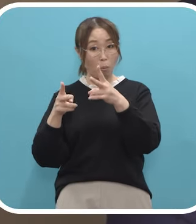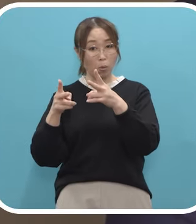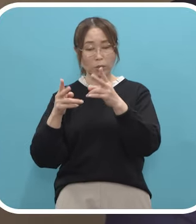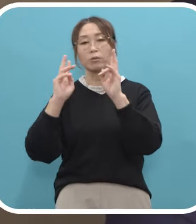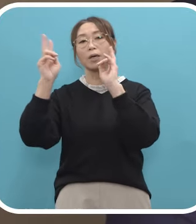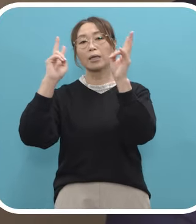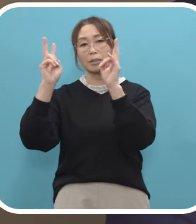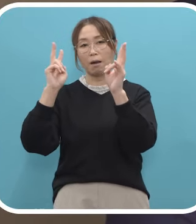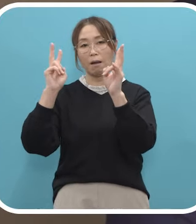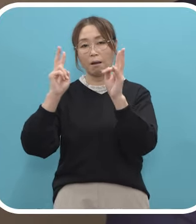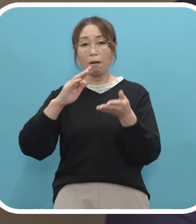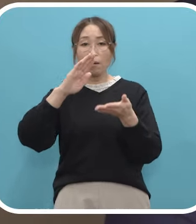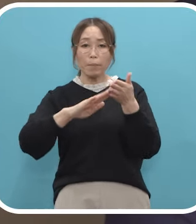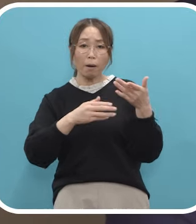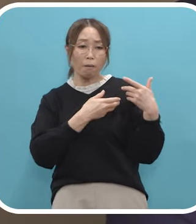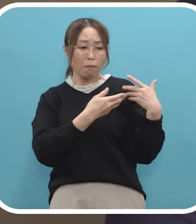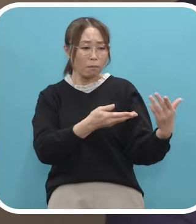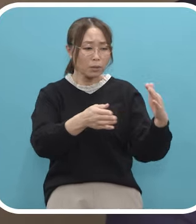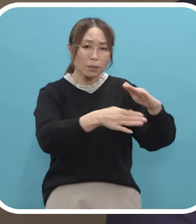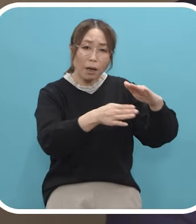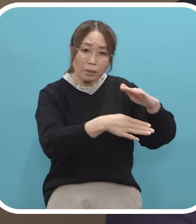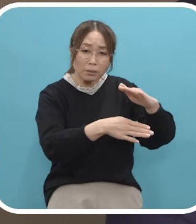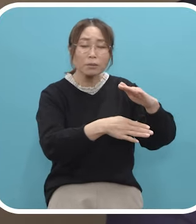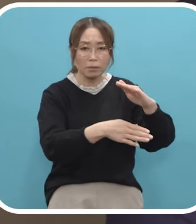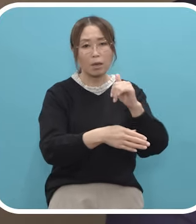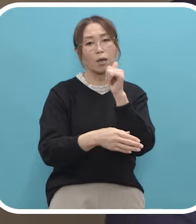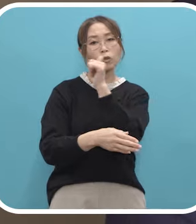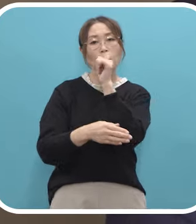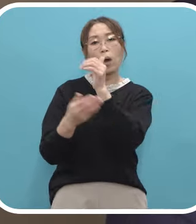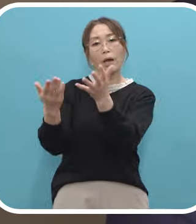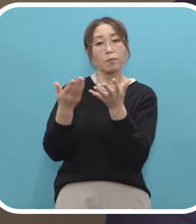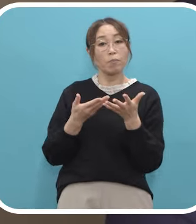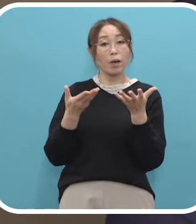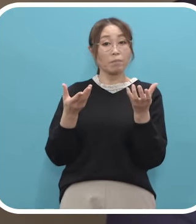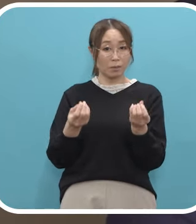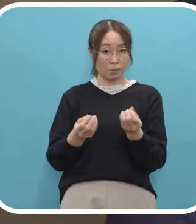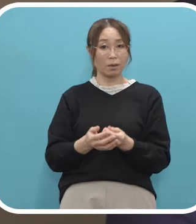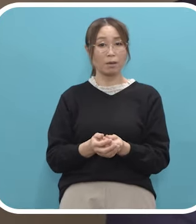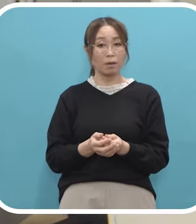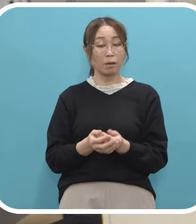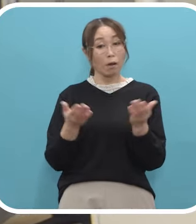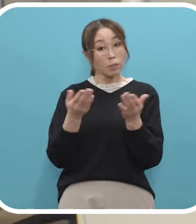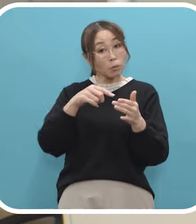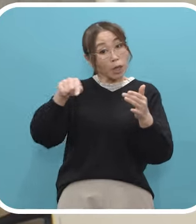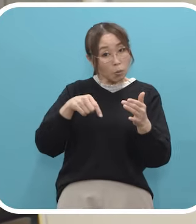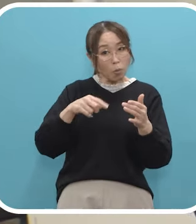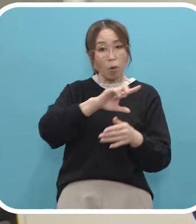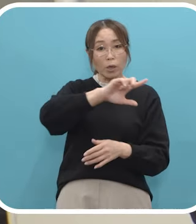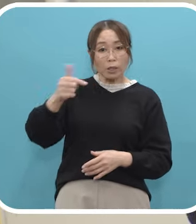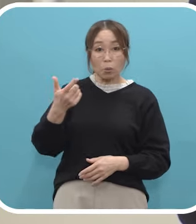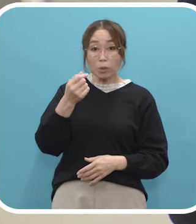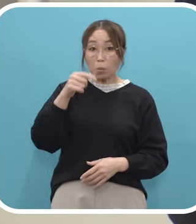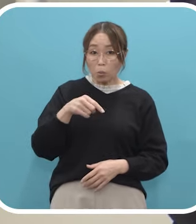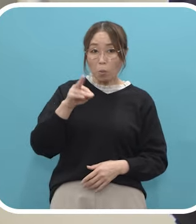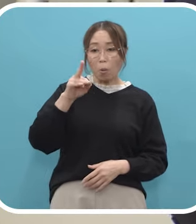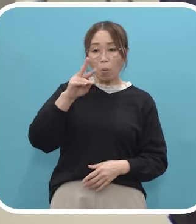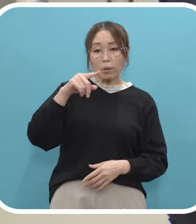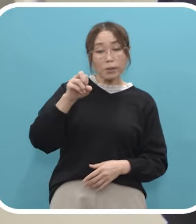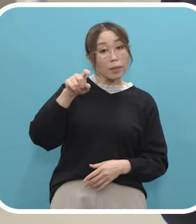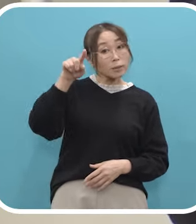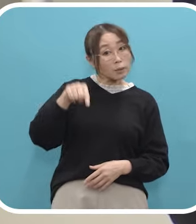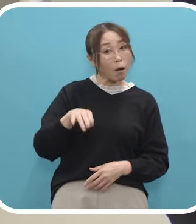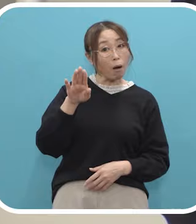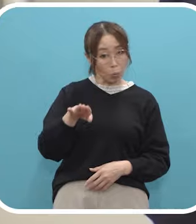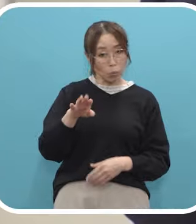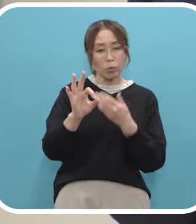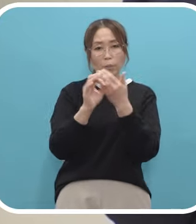を後継者が不在ということでご紹介いただきました。いろんなものにセンサーとかというものが